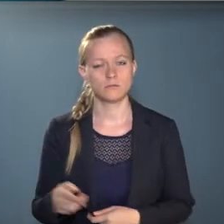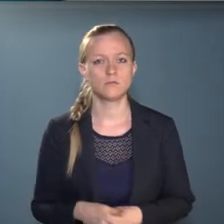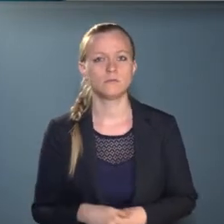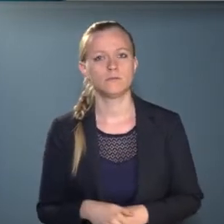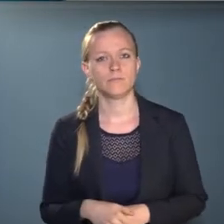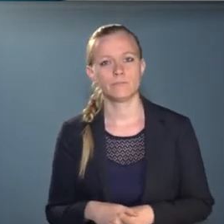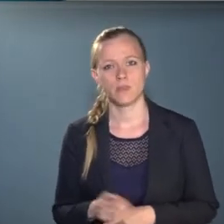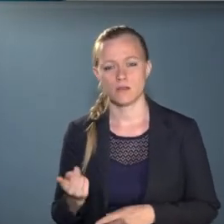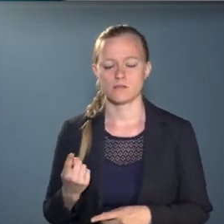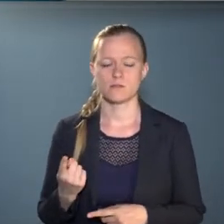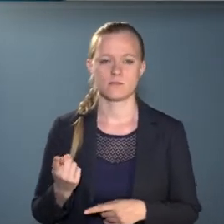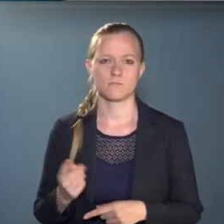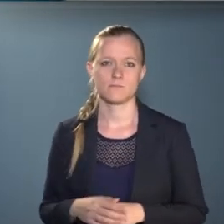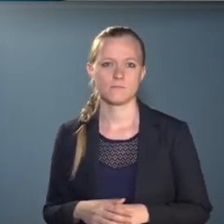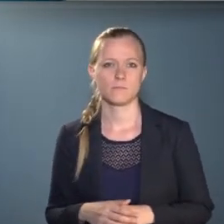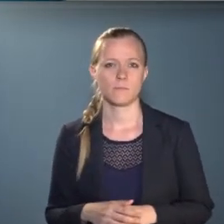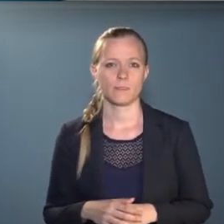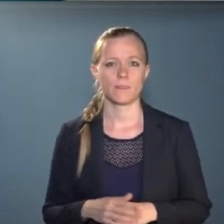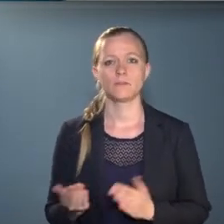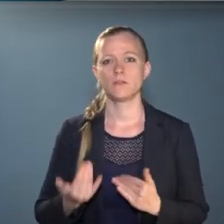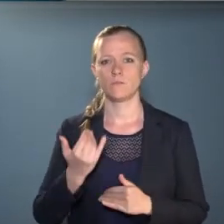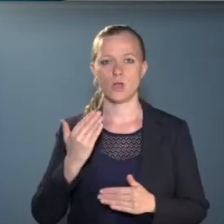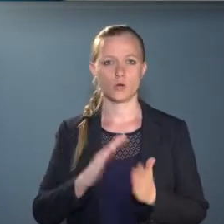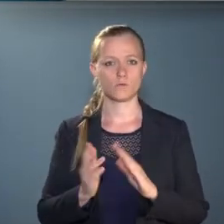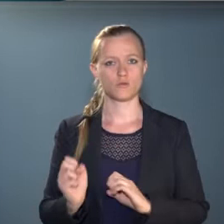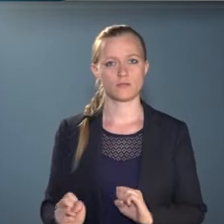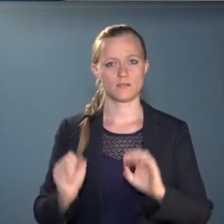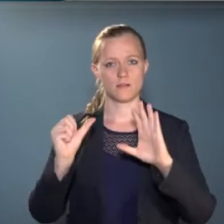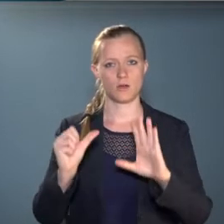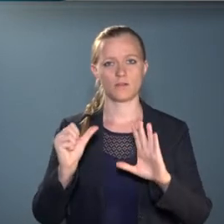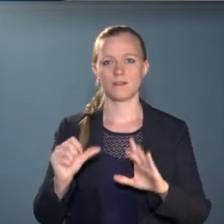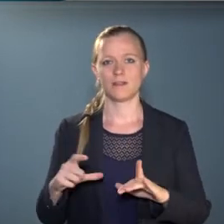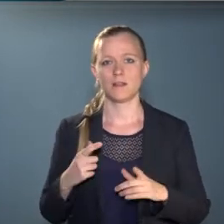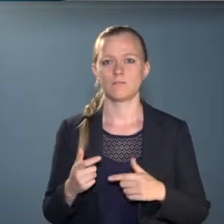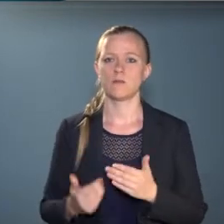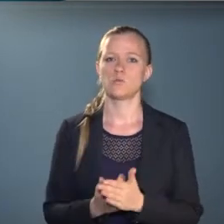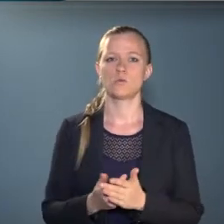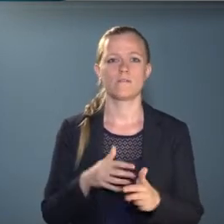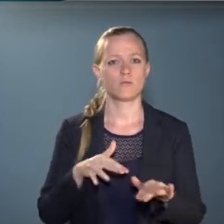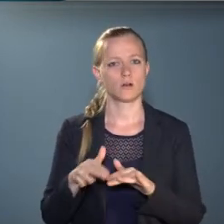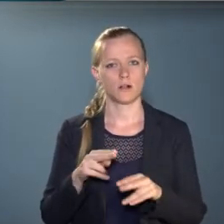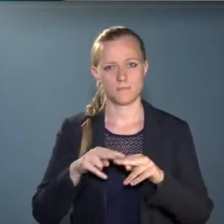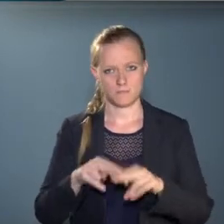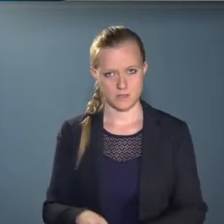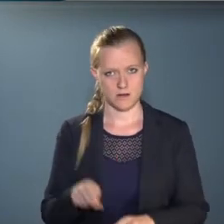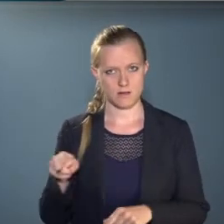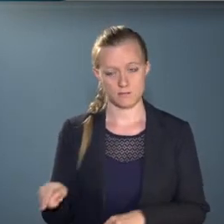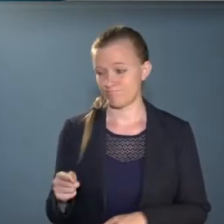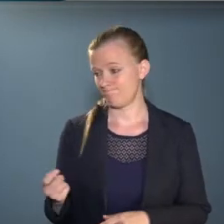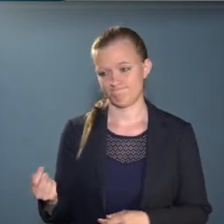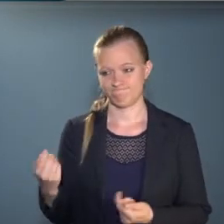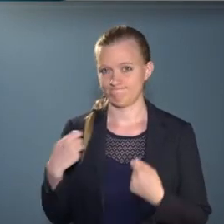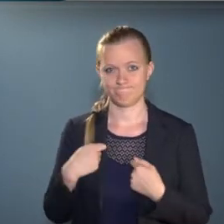melyek alátámasztották a tavaly augusztus 16-án életbe lépett új forgalmi rendet. Ezt nem